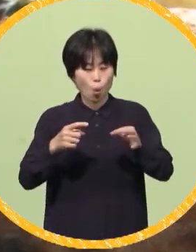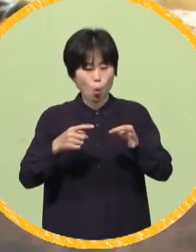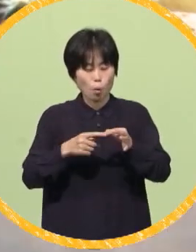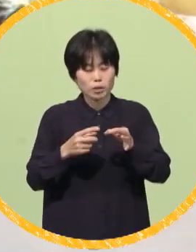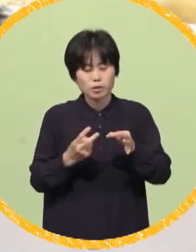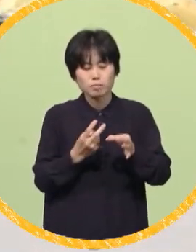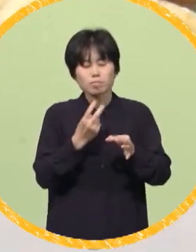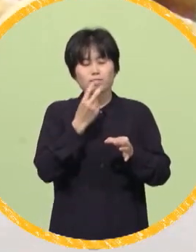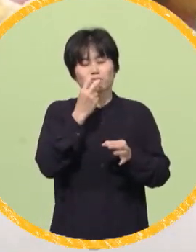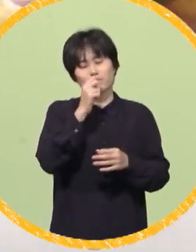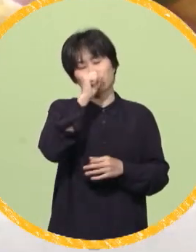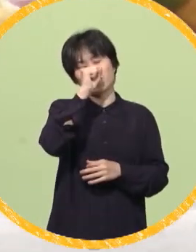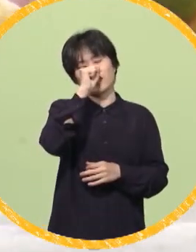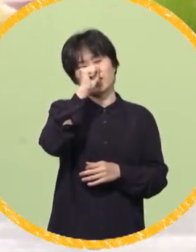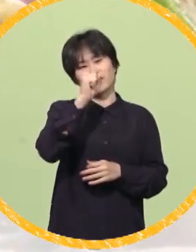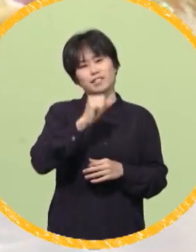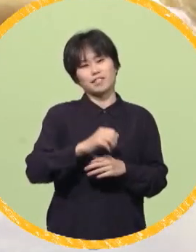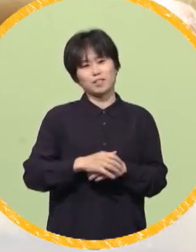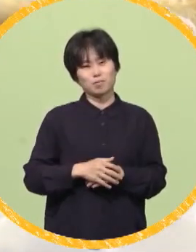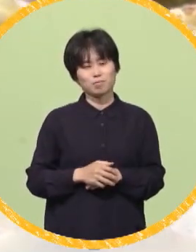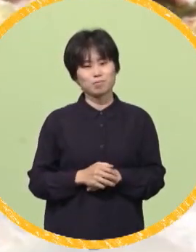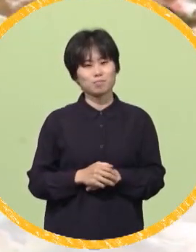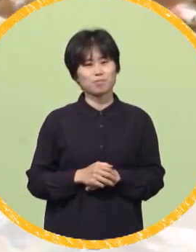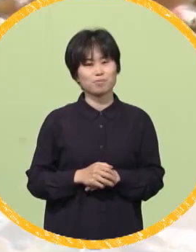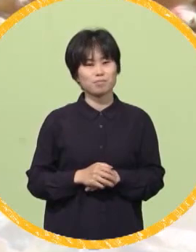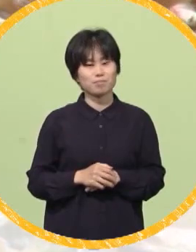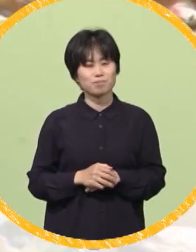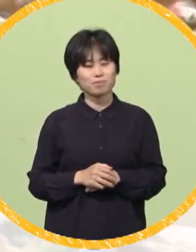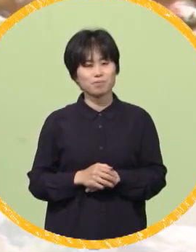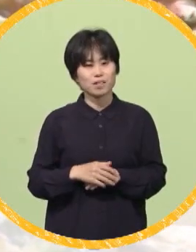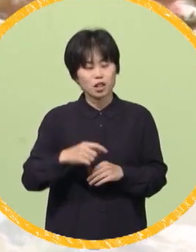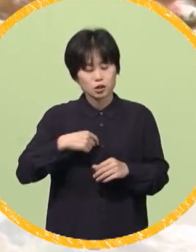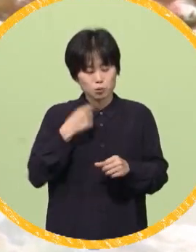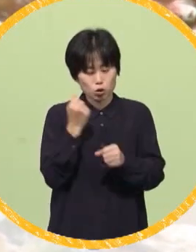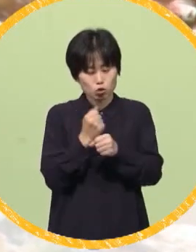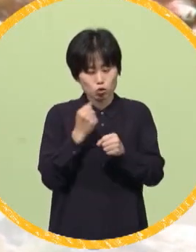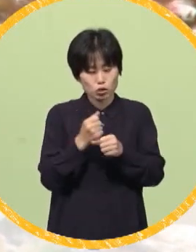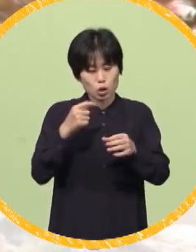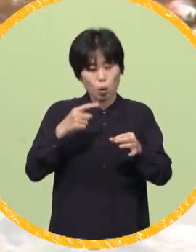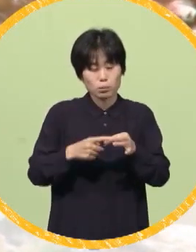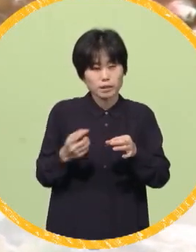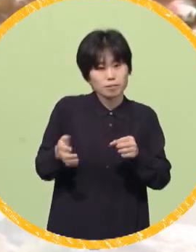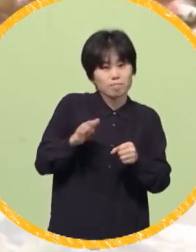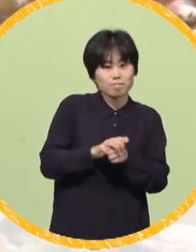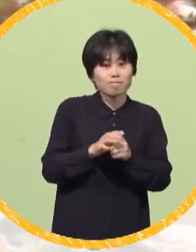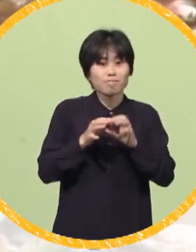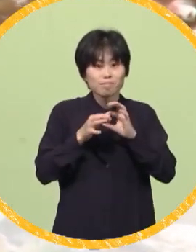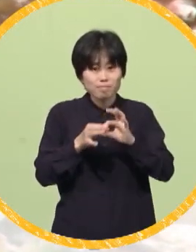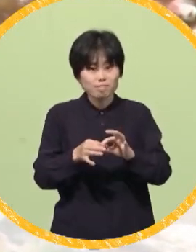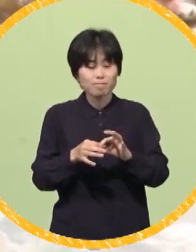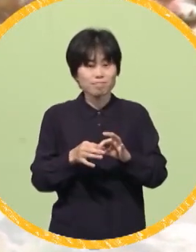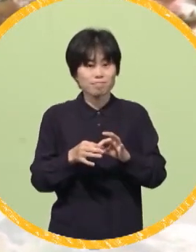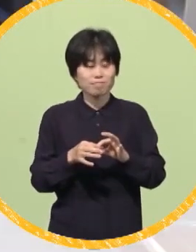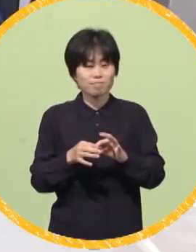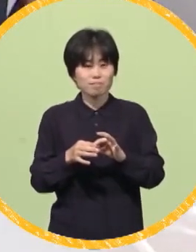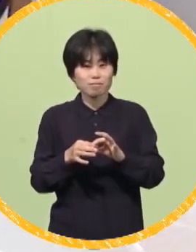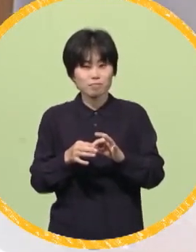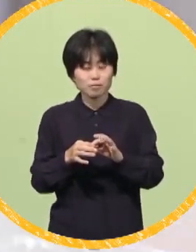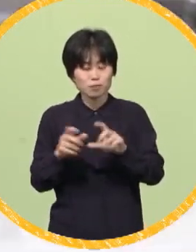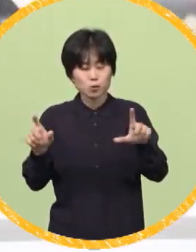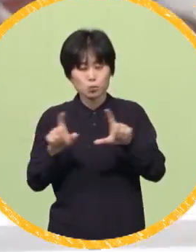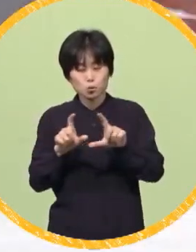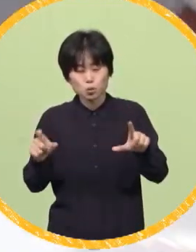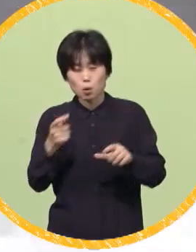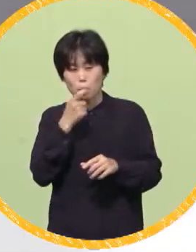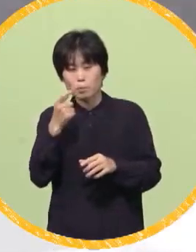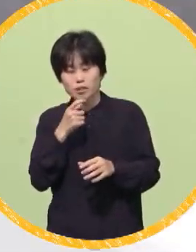香りが高いですね。はい、 そうですね。はい、やっぱ自家製の小麦を入れさせていただいているので、他の、ピザ屋